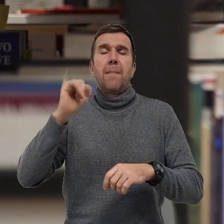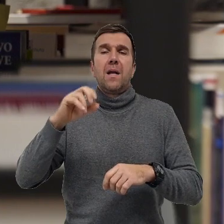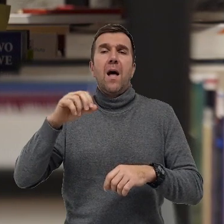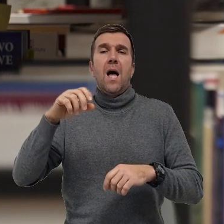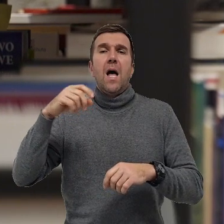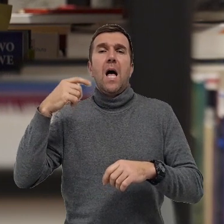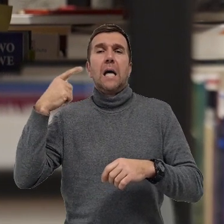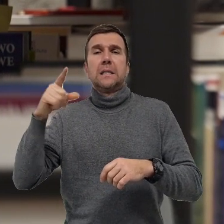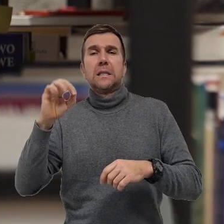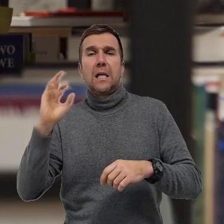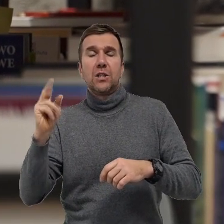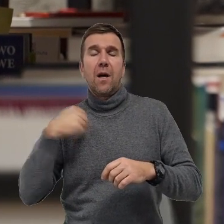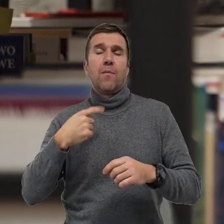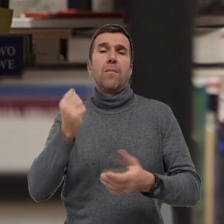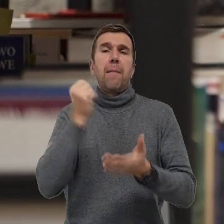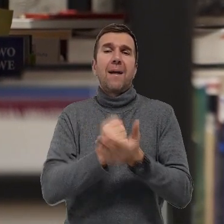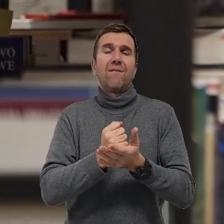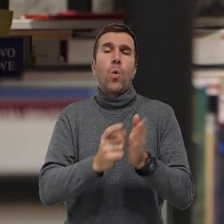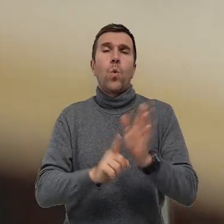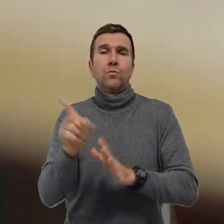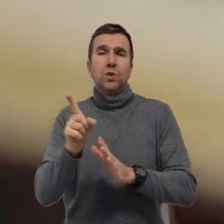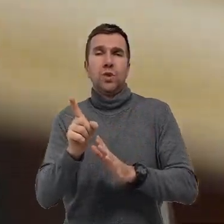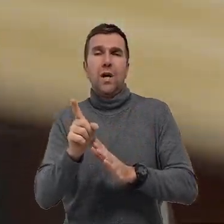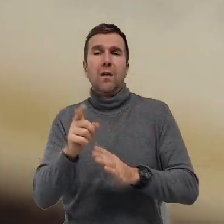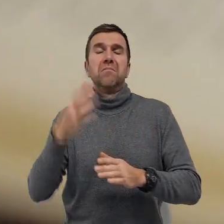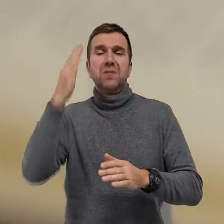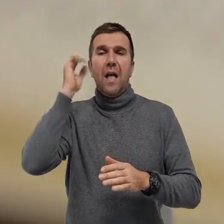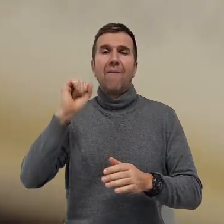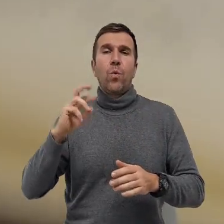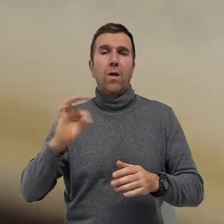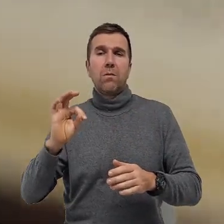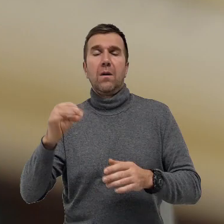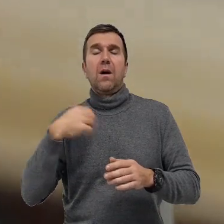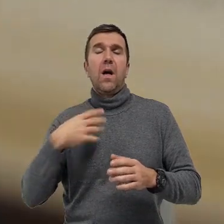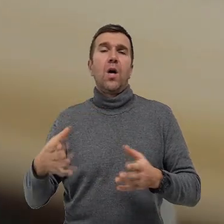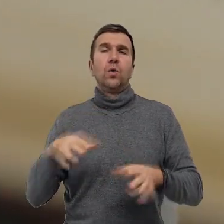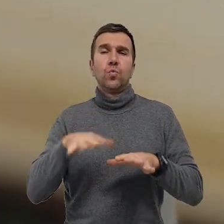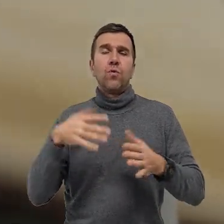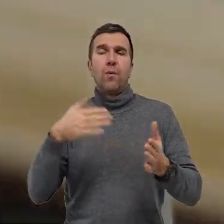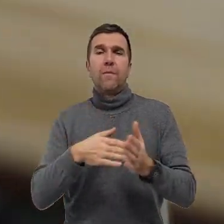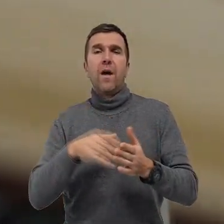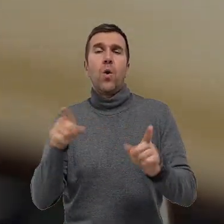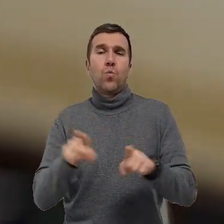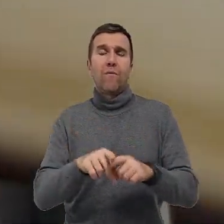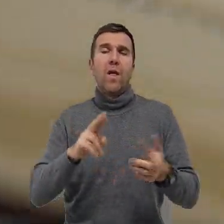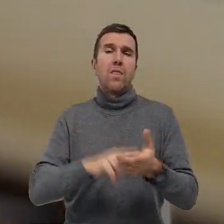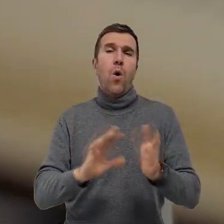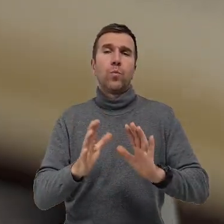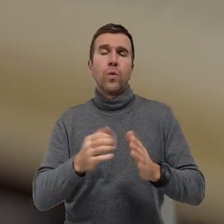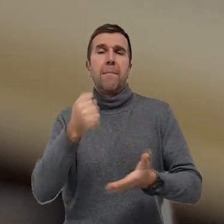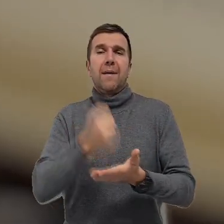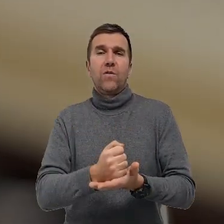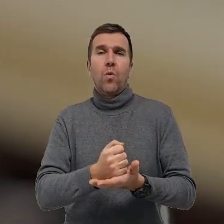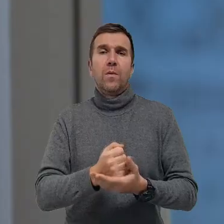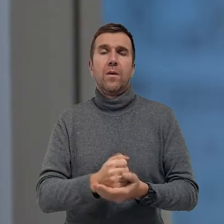adwokat specjalizująca się w prawie kosmicznym. Jak mówi, szybki rozwój sektora stwarza coraz większe zapotrzebowanie także na obsługę